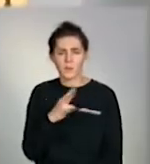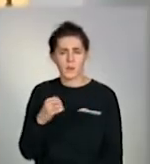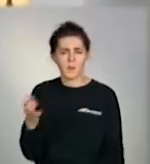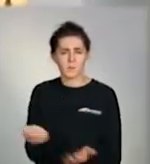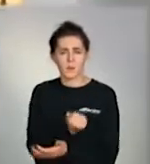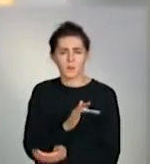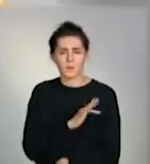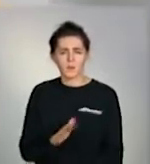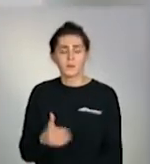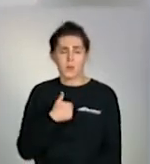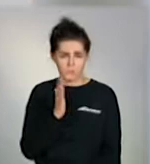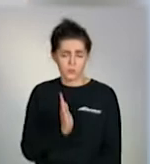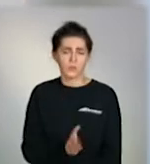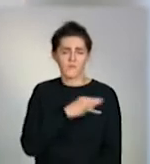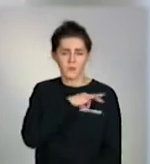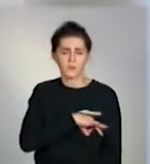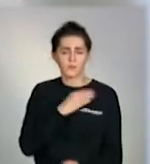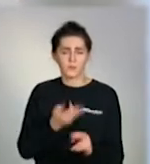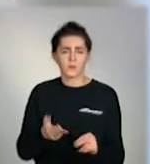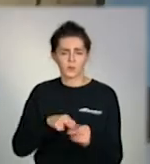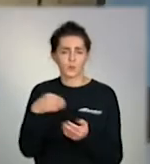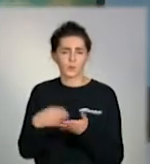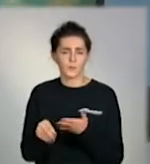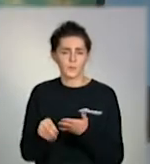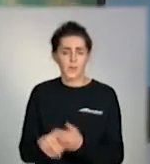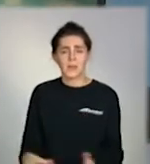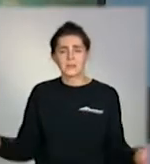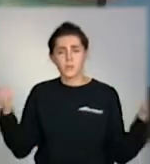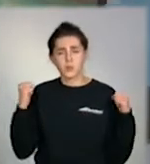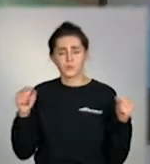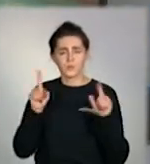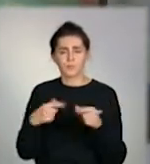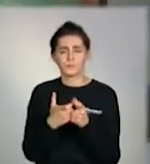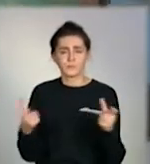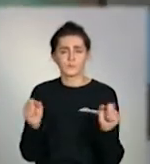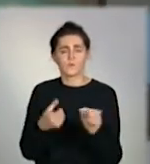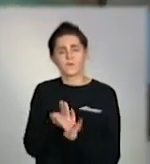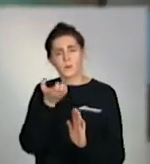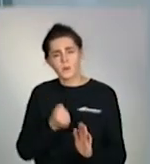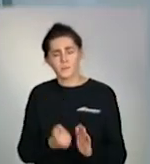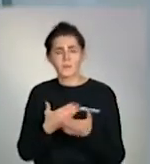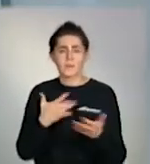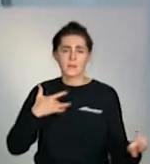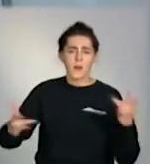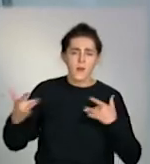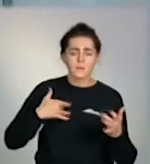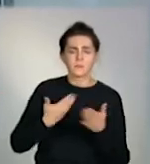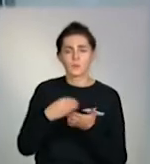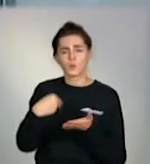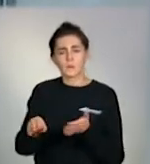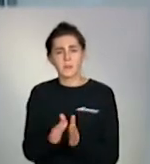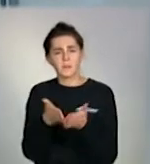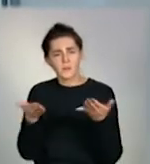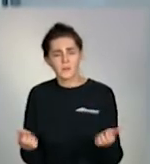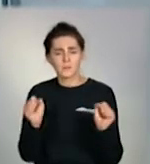Ну, звісно, я використовуюся абонементи, куплю. І спортивний абонемент придбати, і сходити в театр, і купити книгу.